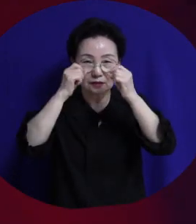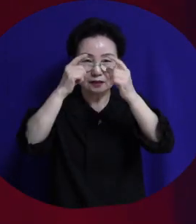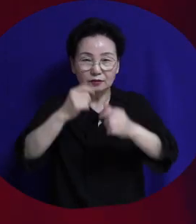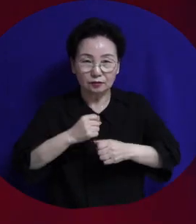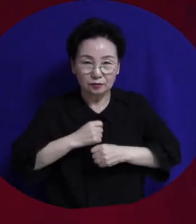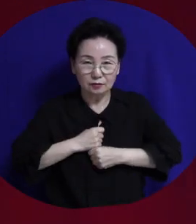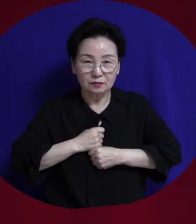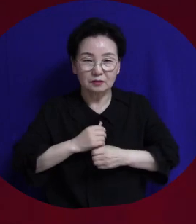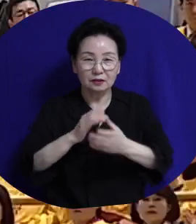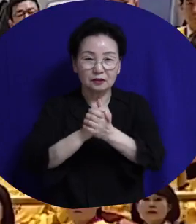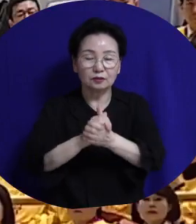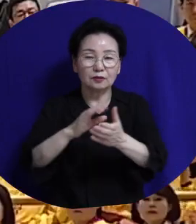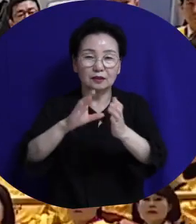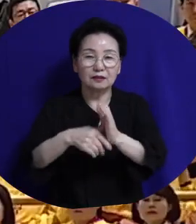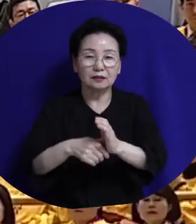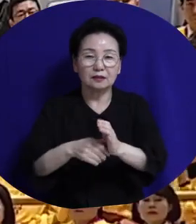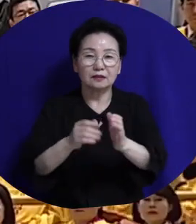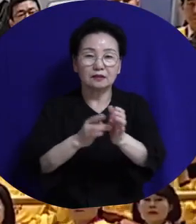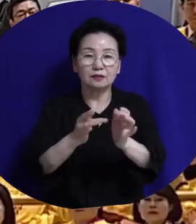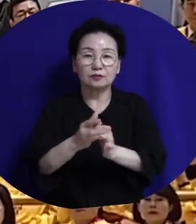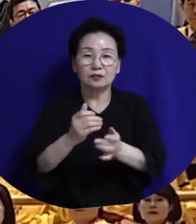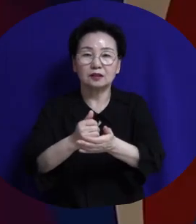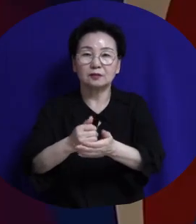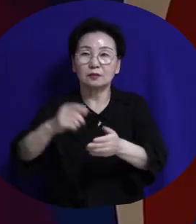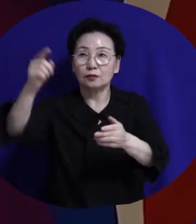맞이할 수 있다고 얘기한 걸 깨달아요.